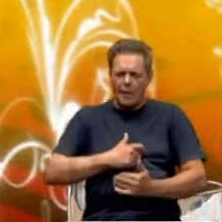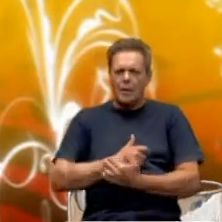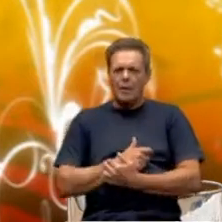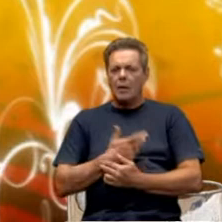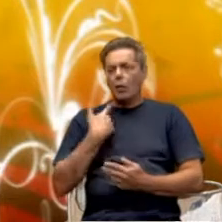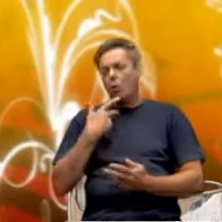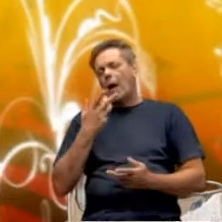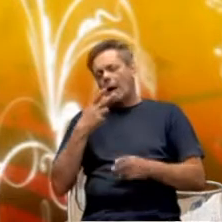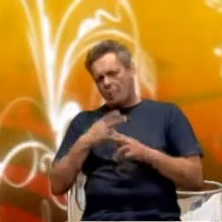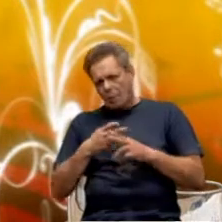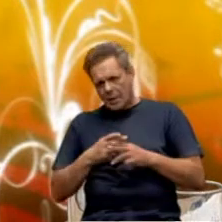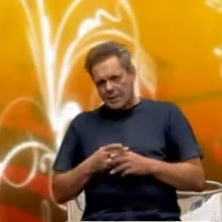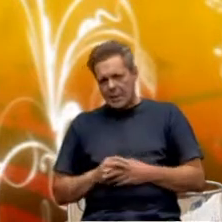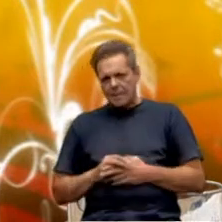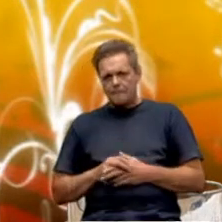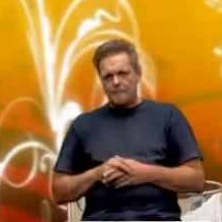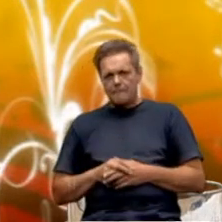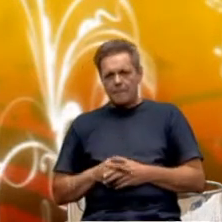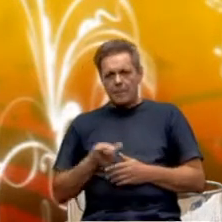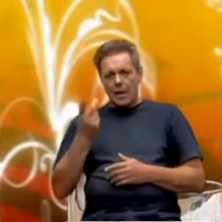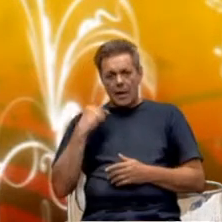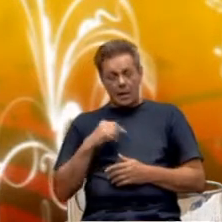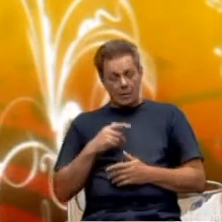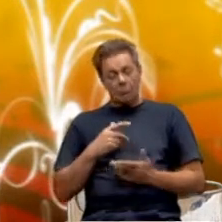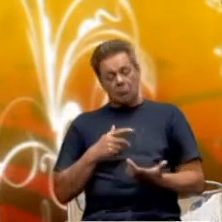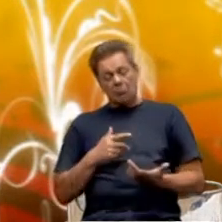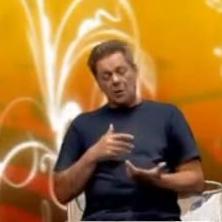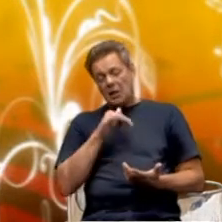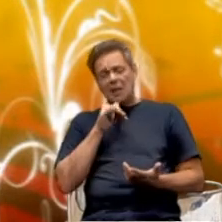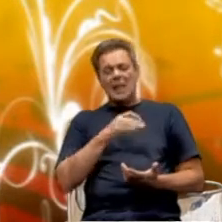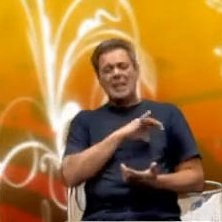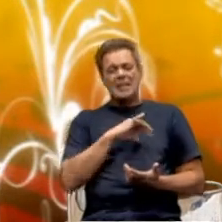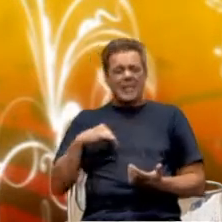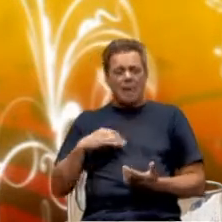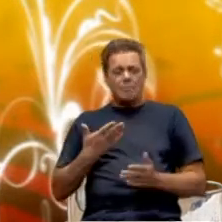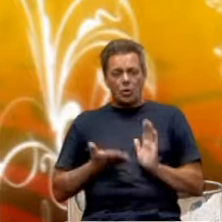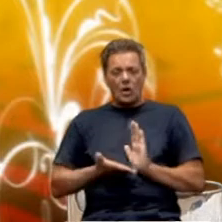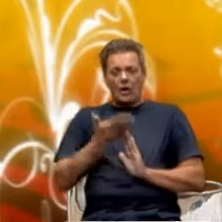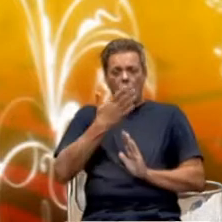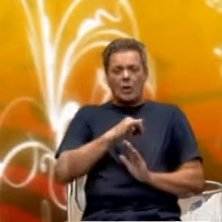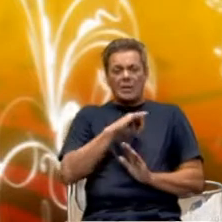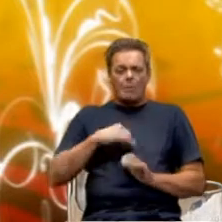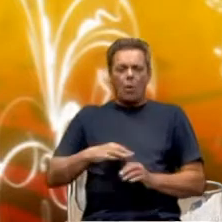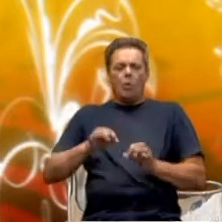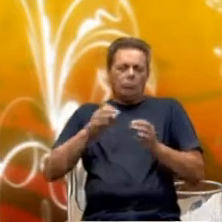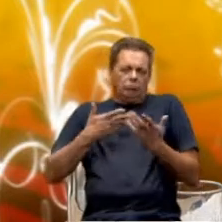oboli, M on sam najviše može dignuti samopouzdanje i obitelji svojim